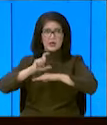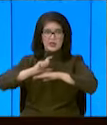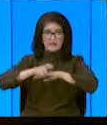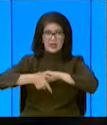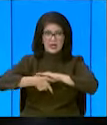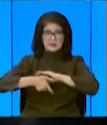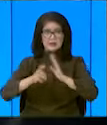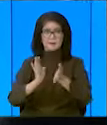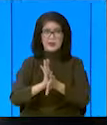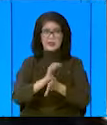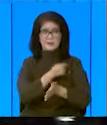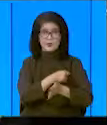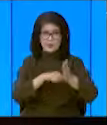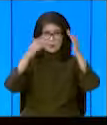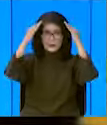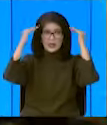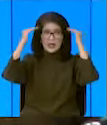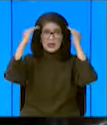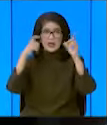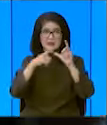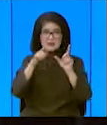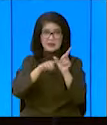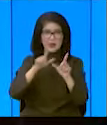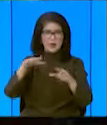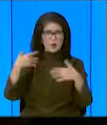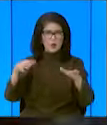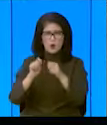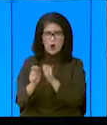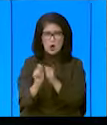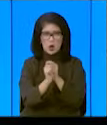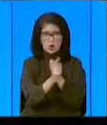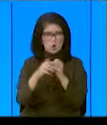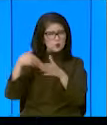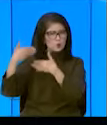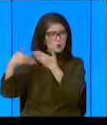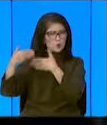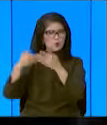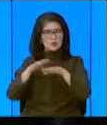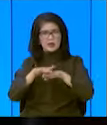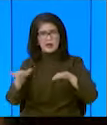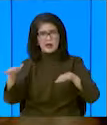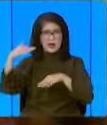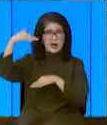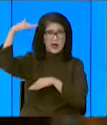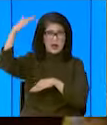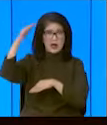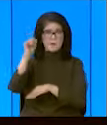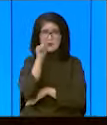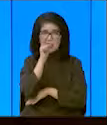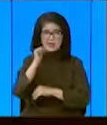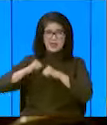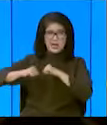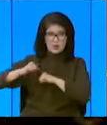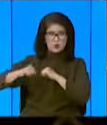Mentan Syahrul Yasin Limpo mengungkap fakta kucuran dana yang diduga mengalir ke anak, istri, kakak, hingga ke tangan penyanyi dangdut, termasuk